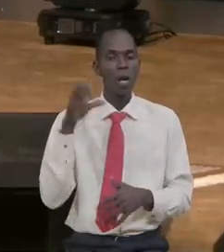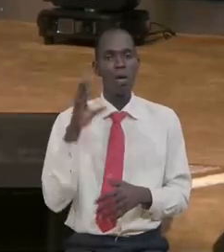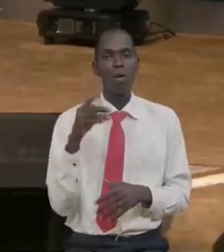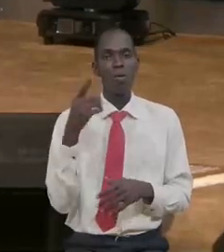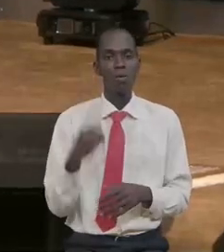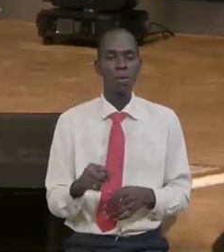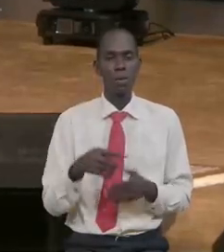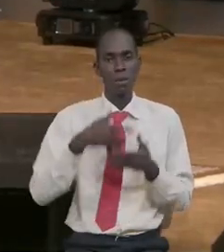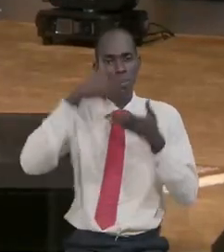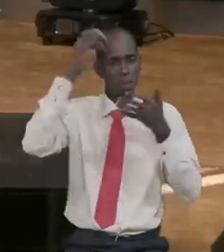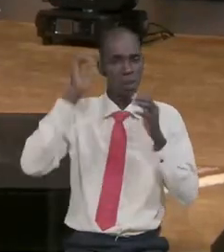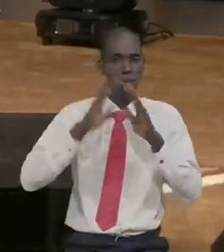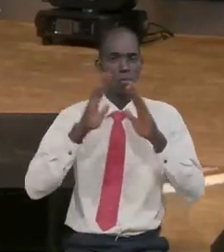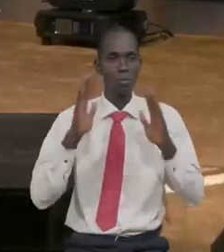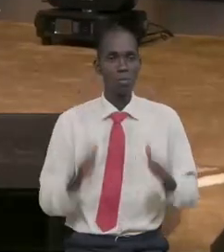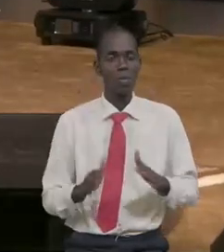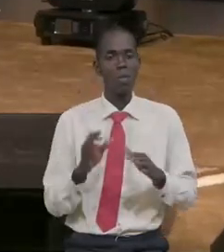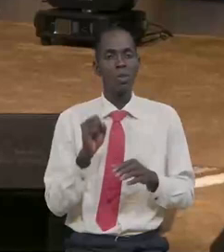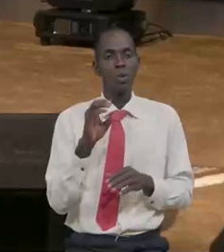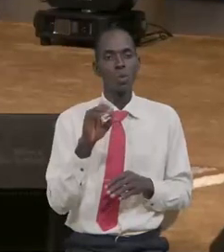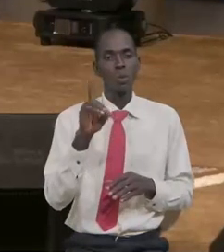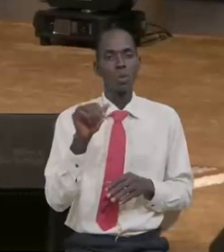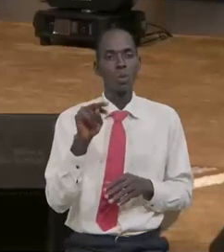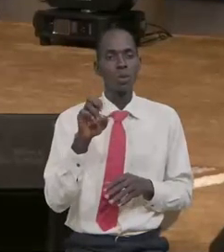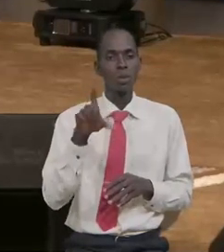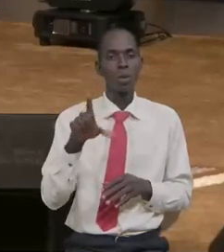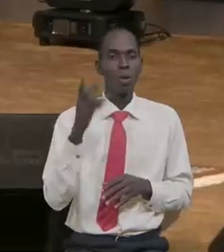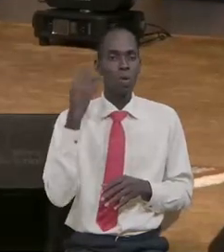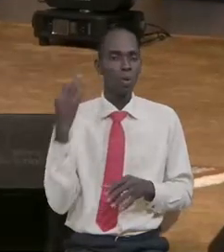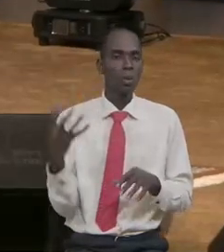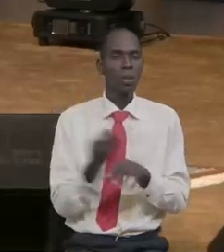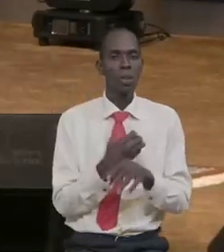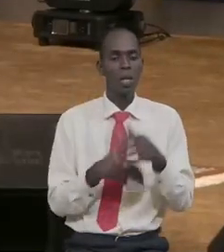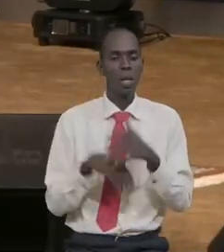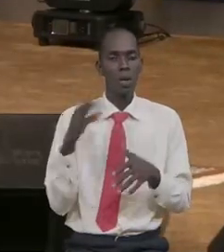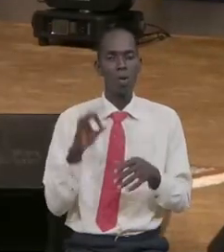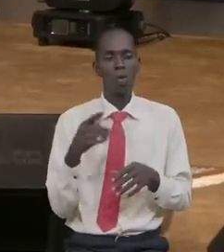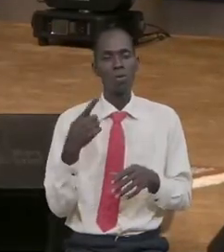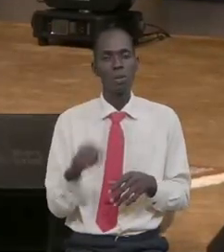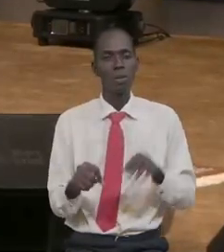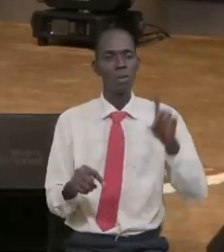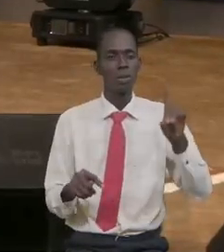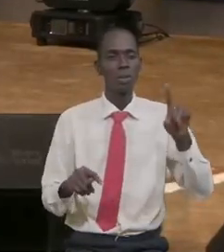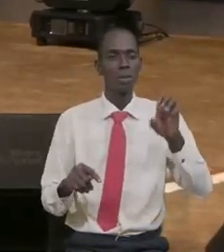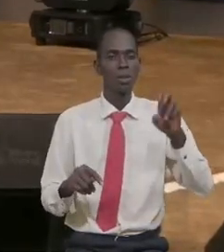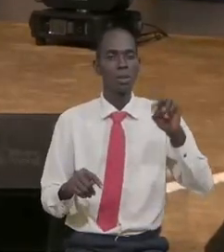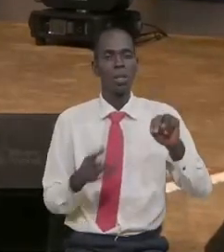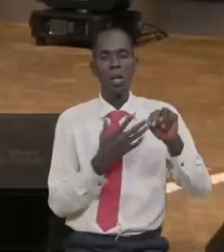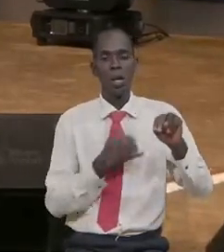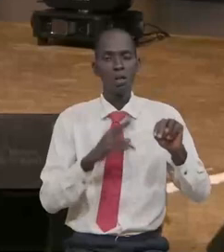Daniel de la fosse. » Daniel fut retiré de la fosse et on ne trouva sur